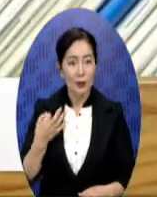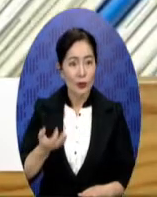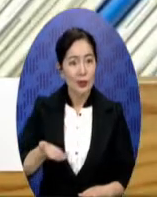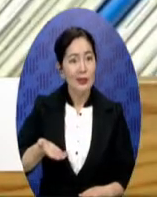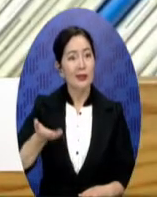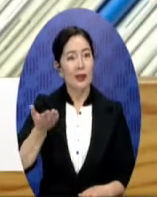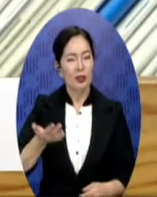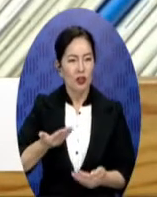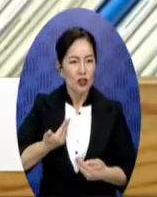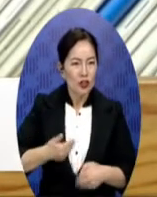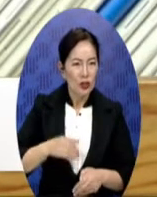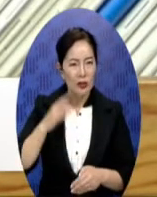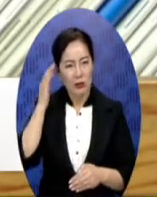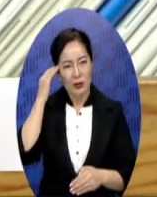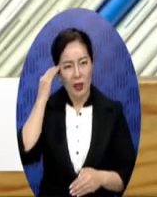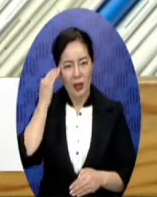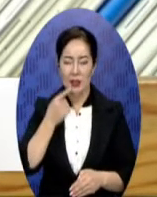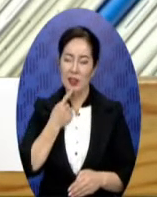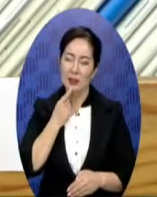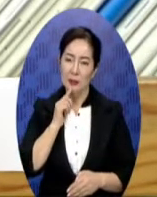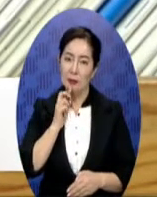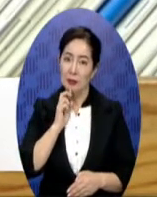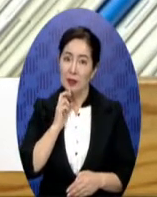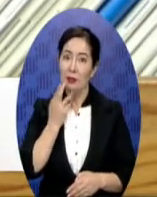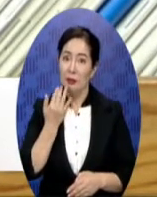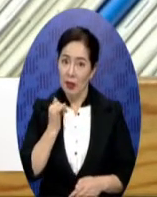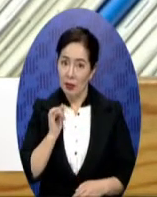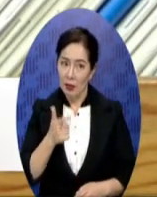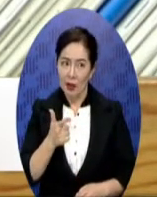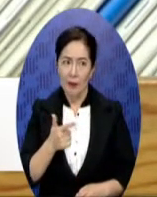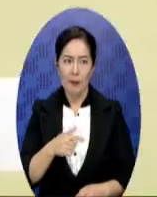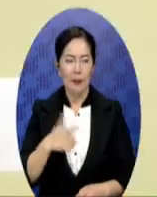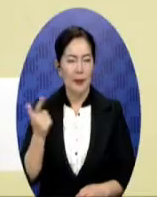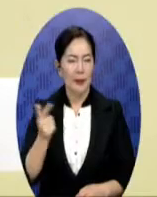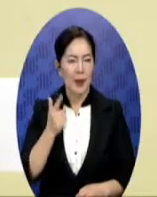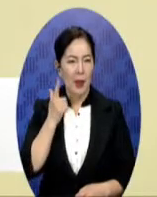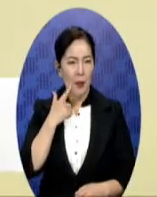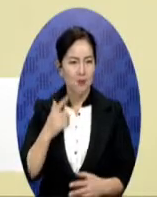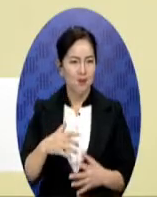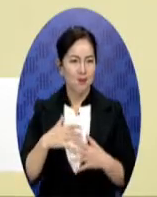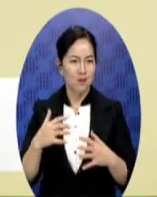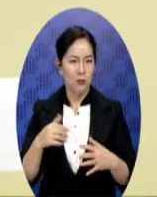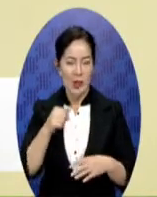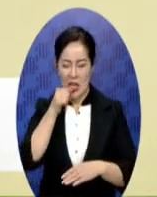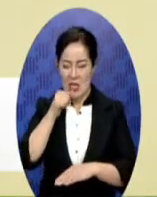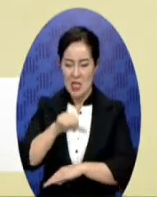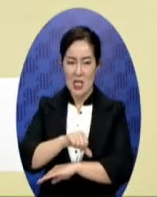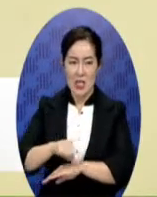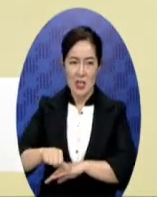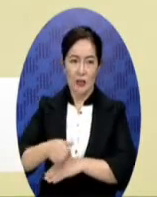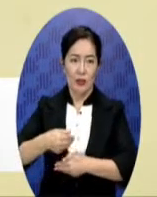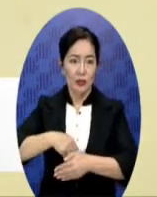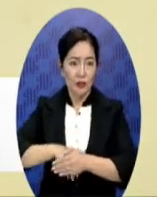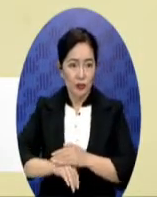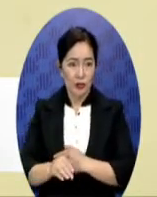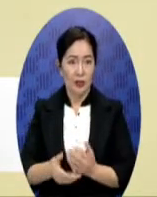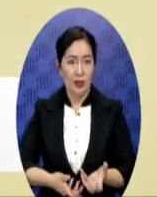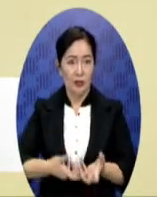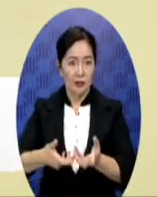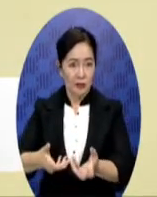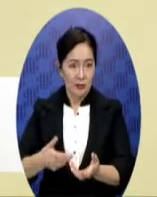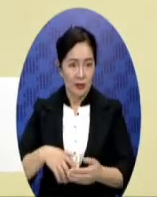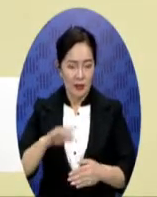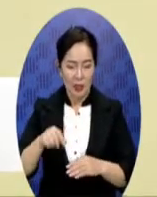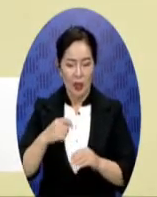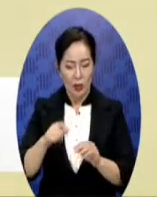явцын саатал юм уу төрөлтийн хүндрэл үүсэх эрсдэлтэй байдаг. Хит тарган эмэгтэйчүүд кисермис заслаар төрдөг. Тэгээ кисермис заслын дараа